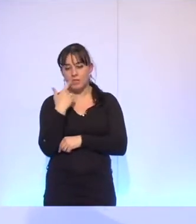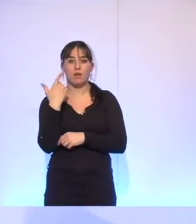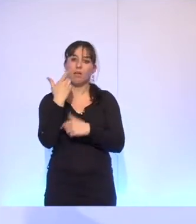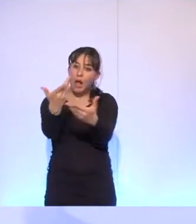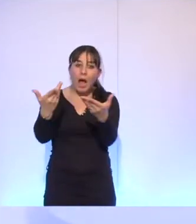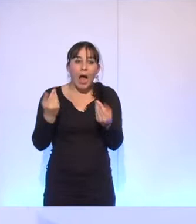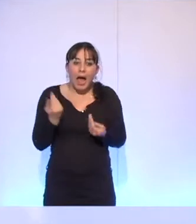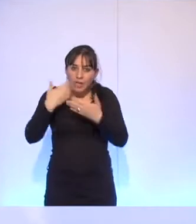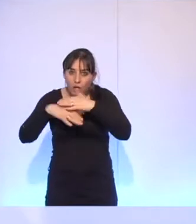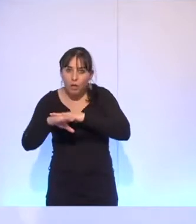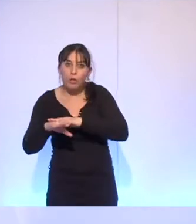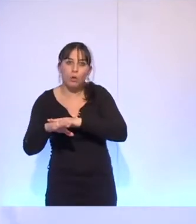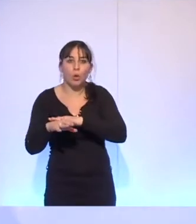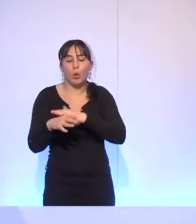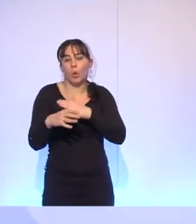dans